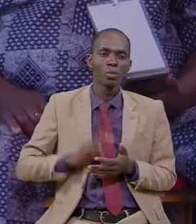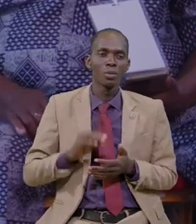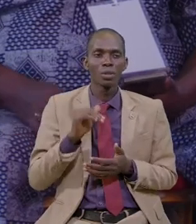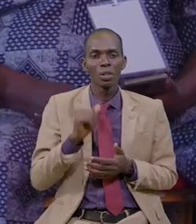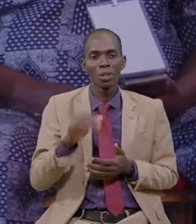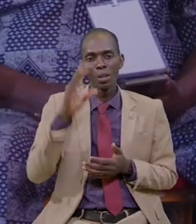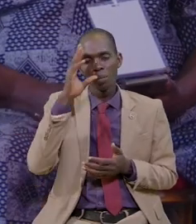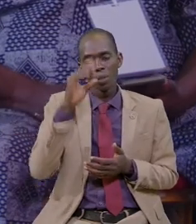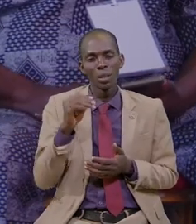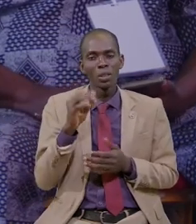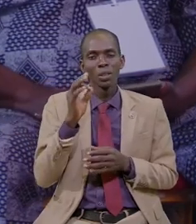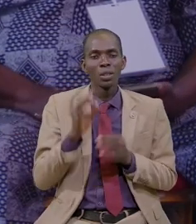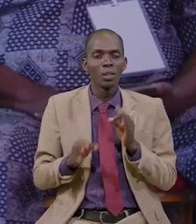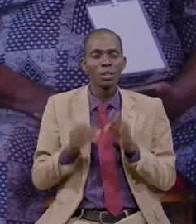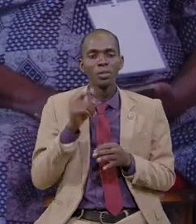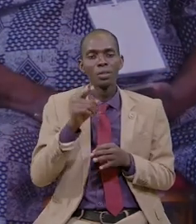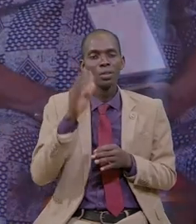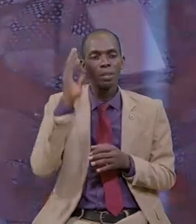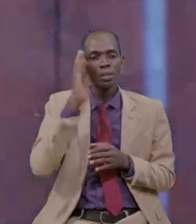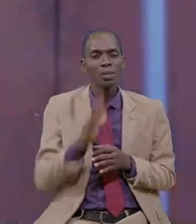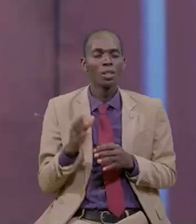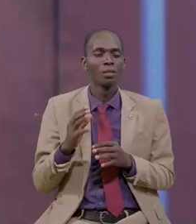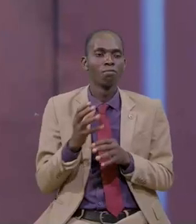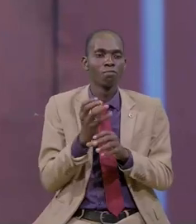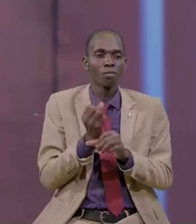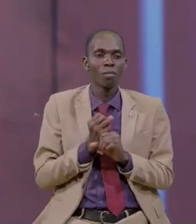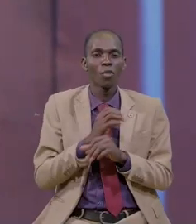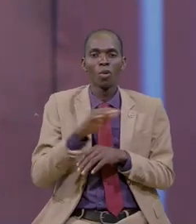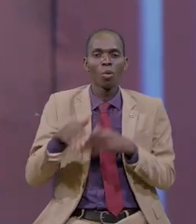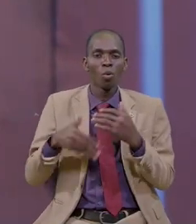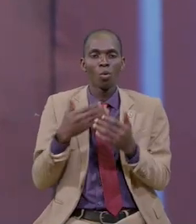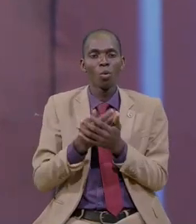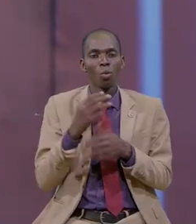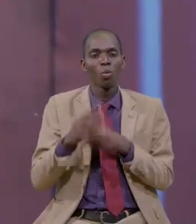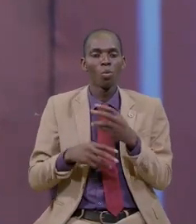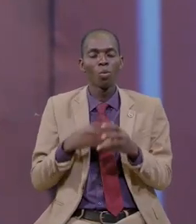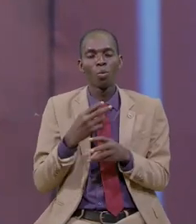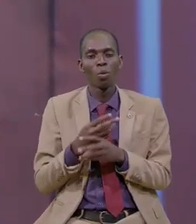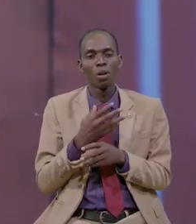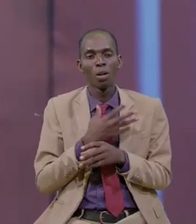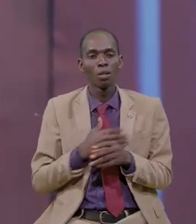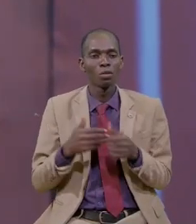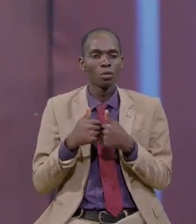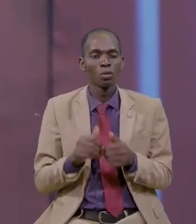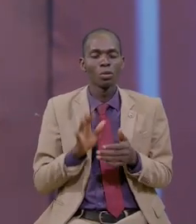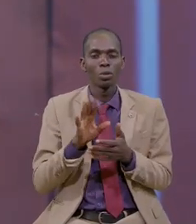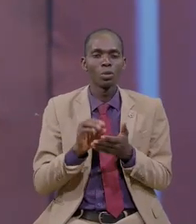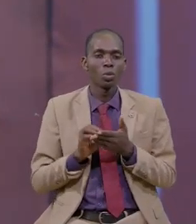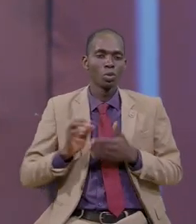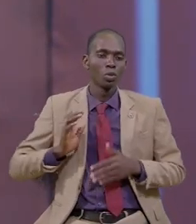de gagner tout le monde s'il perd son âme?